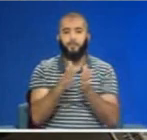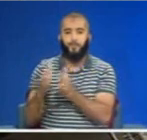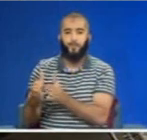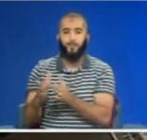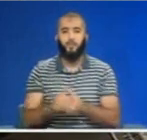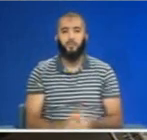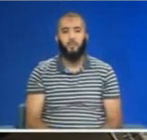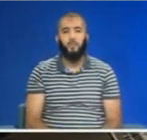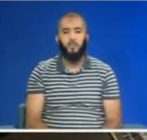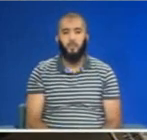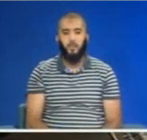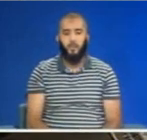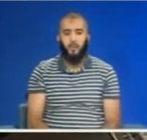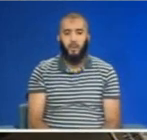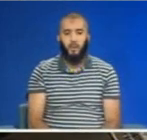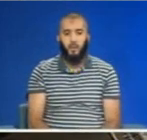شكرا اخت مروة.